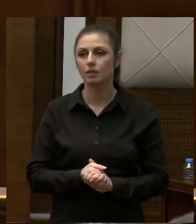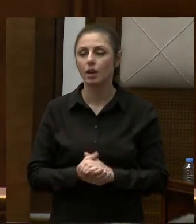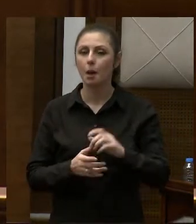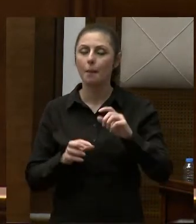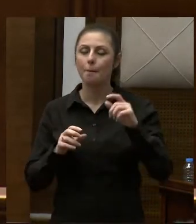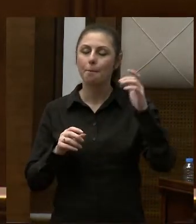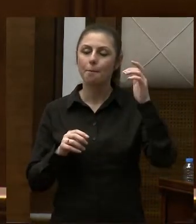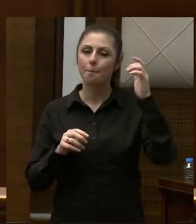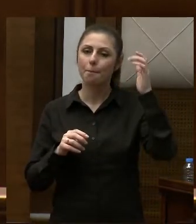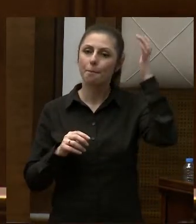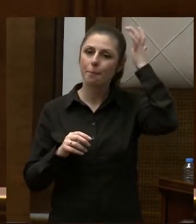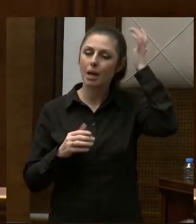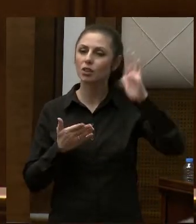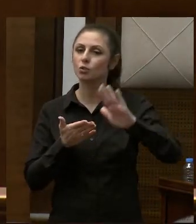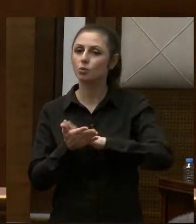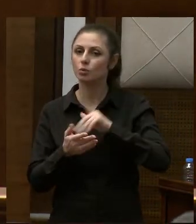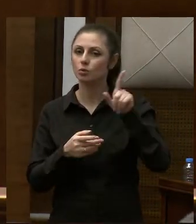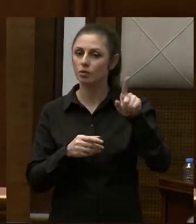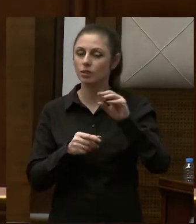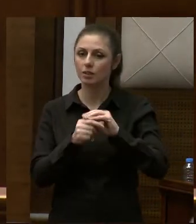Beylikdüzü ilçe sınırına kadar olan alanda